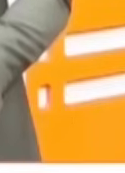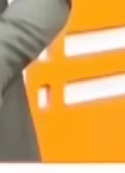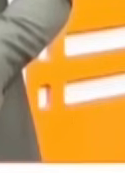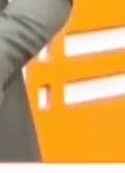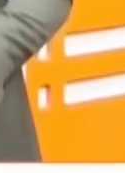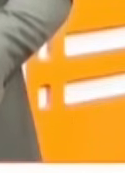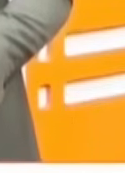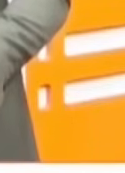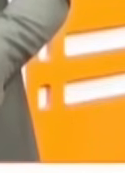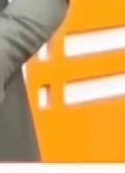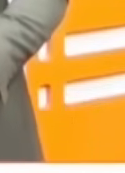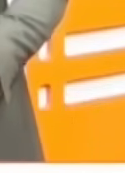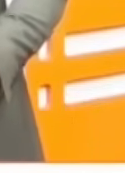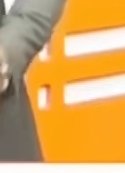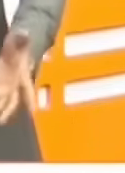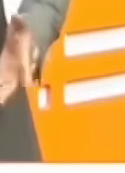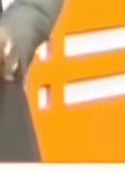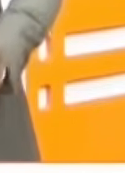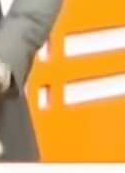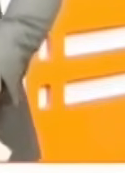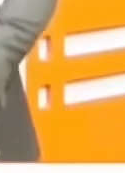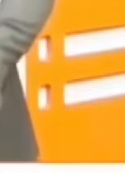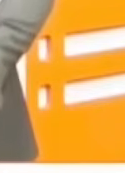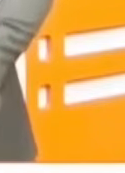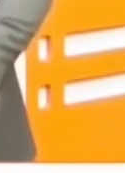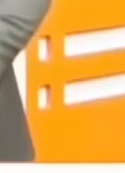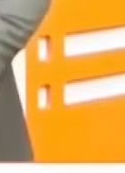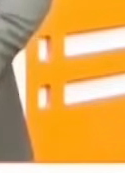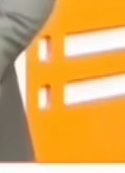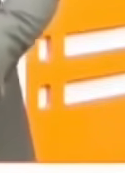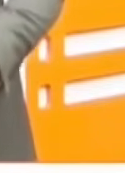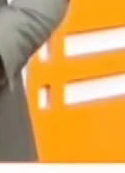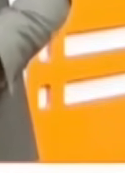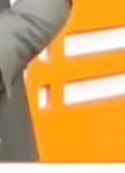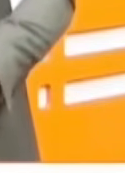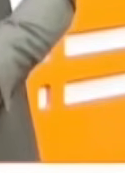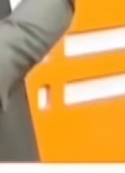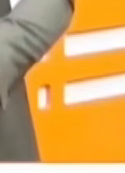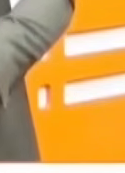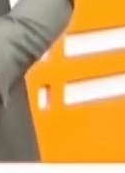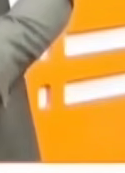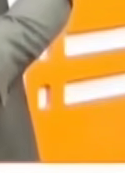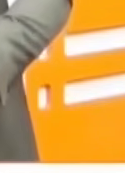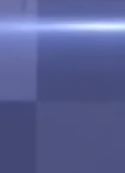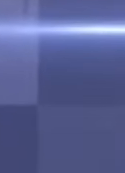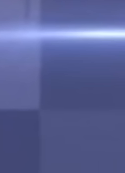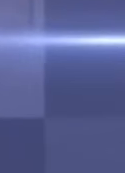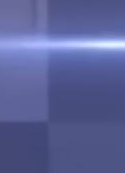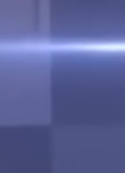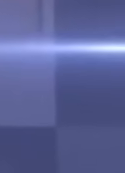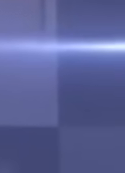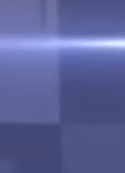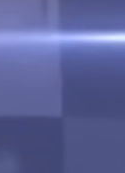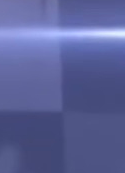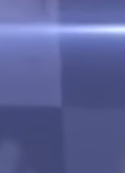guno. Gekidi musike y'emizannyo ekyo kyonna kolwaleero hakumata kumira mpera musire bulungi mweraba.